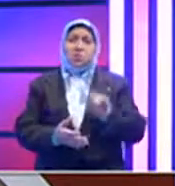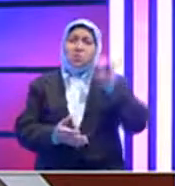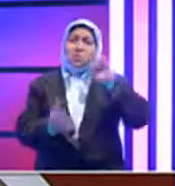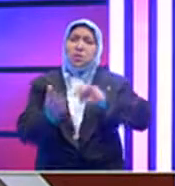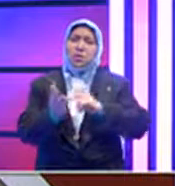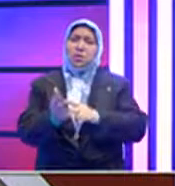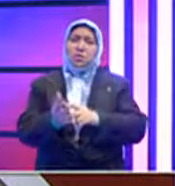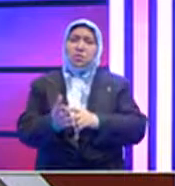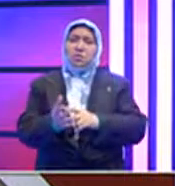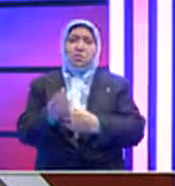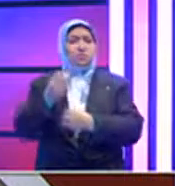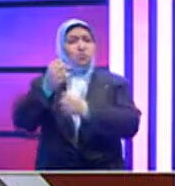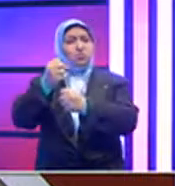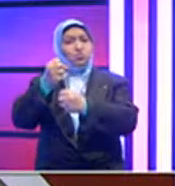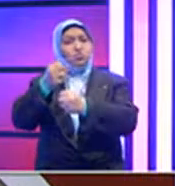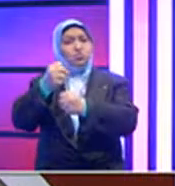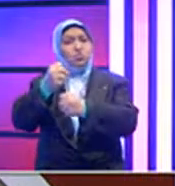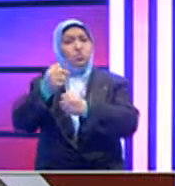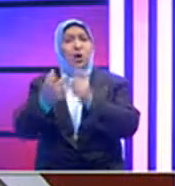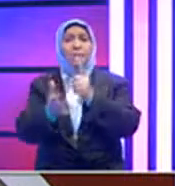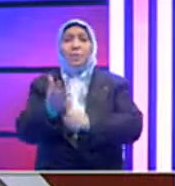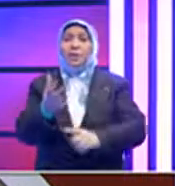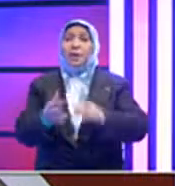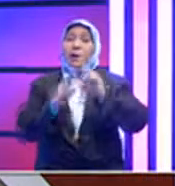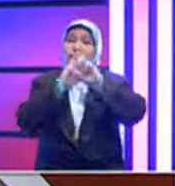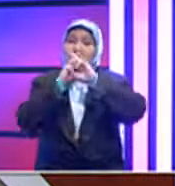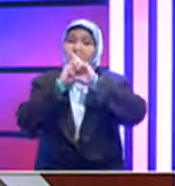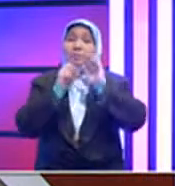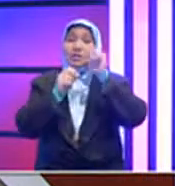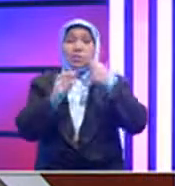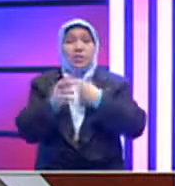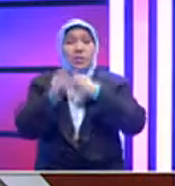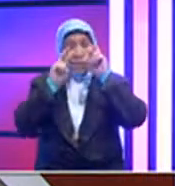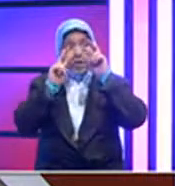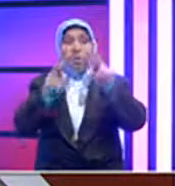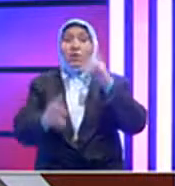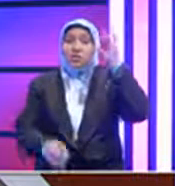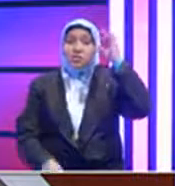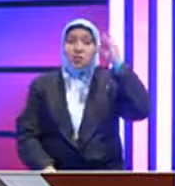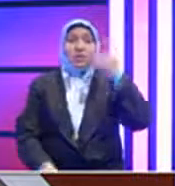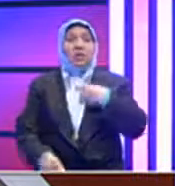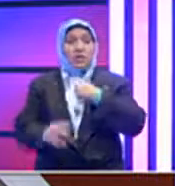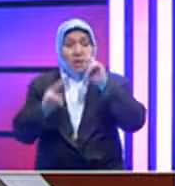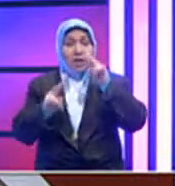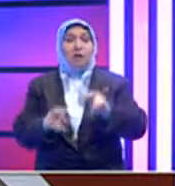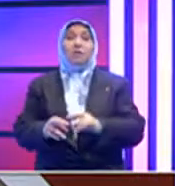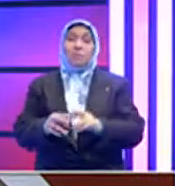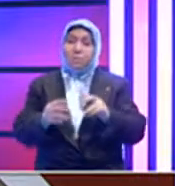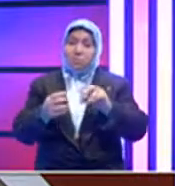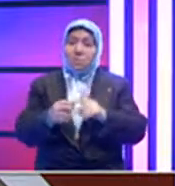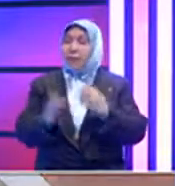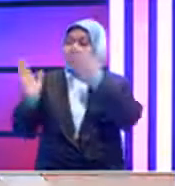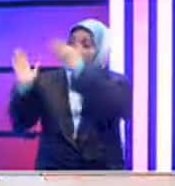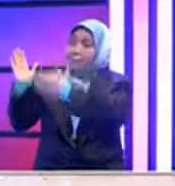Israel ilah susu susu susu apakah rasanya besok kita diulang tahu ya insya Allah kita lihat dulu resolusi pada hari ini